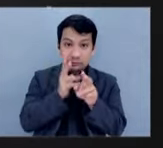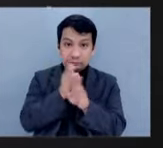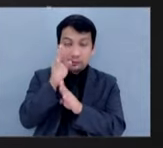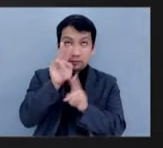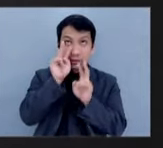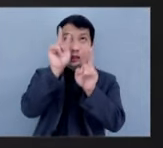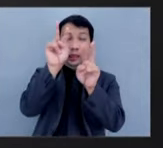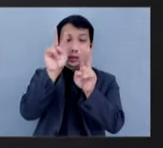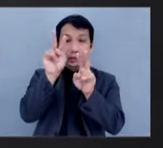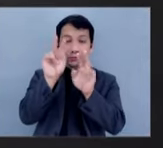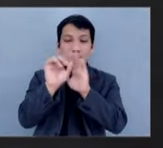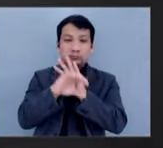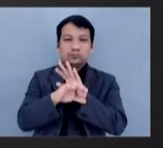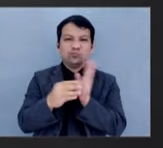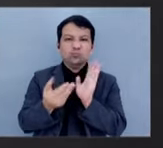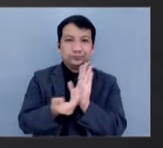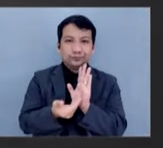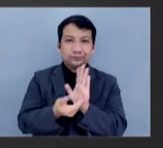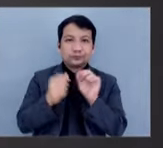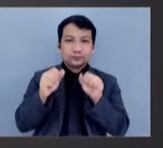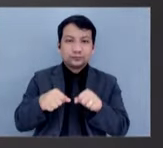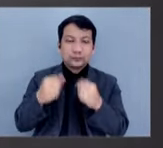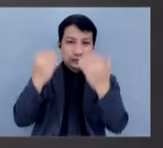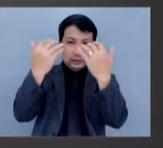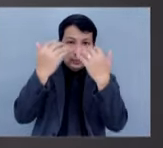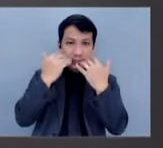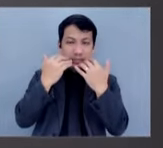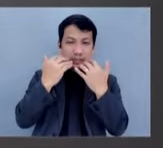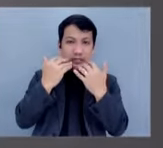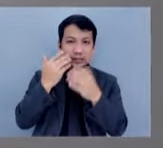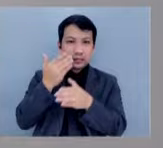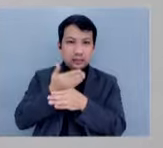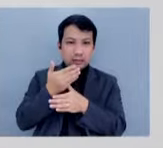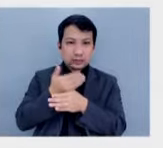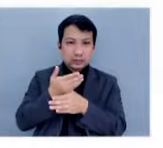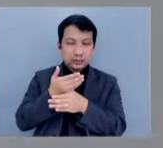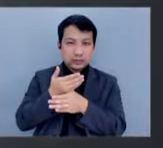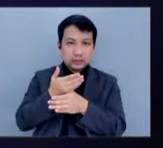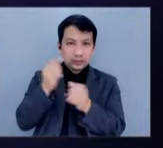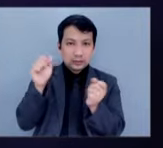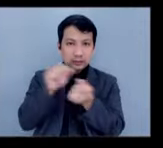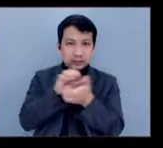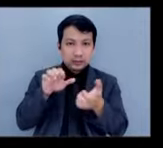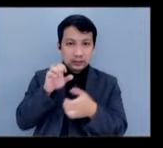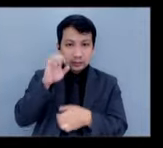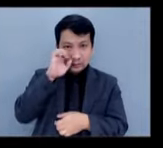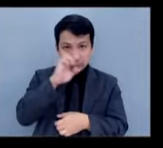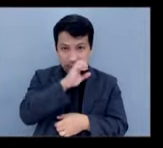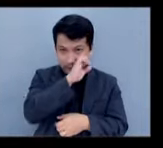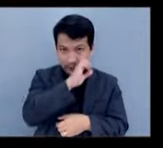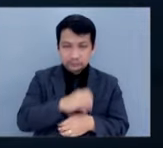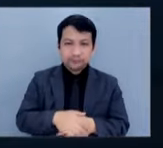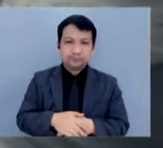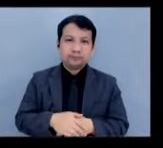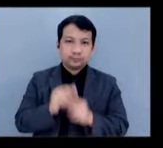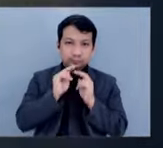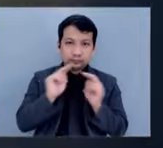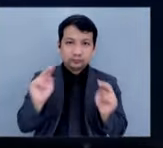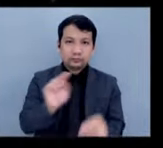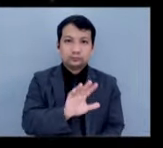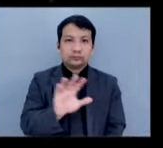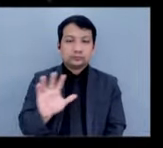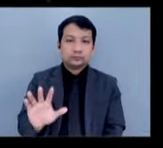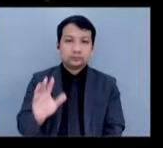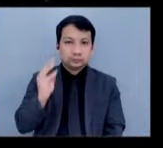eclipse. Napatunayan kasi itong nagdudulot ng permanenteng pagkasira sa mata. Nagbabalita mula sa Frontline,